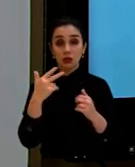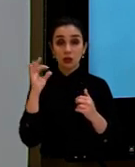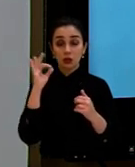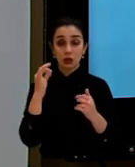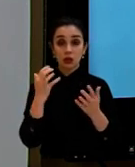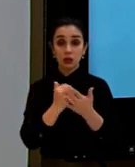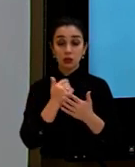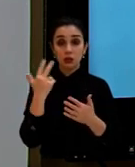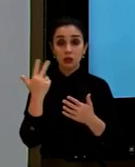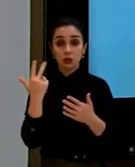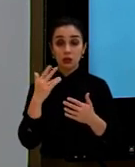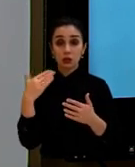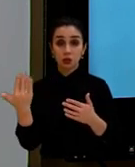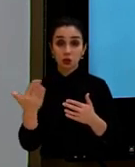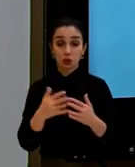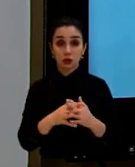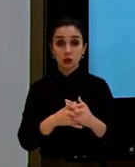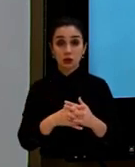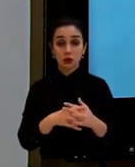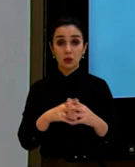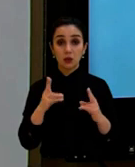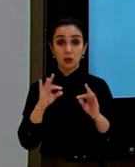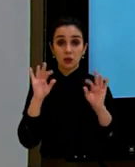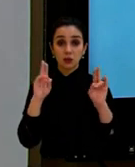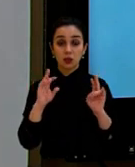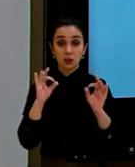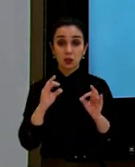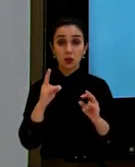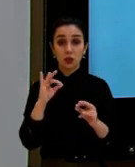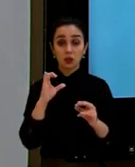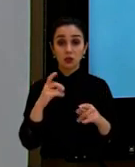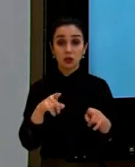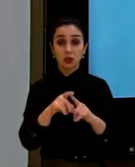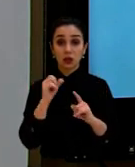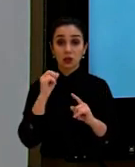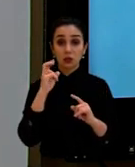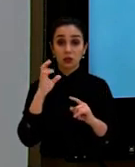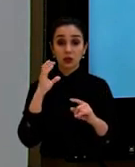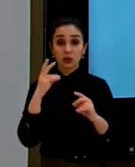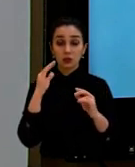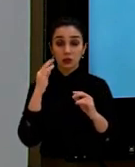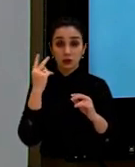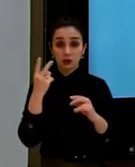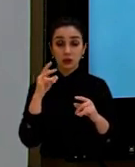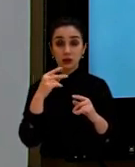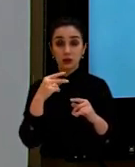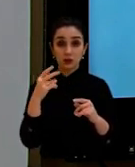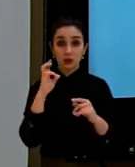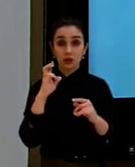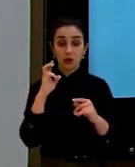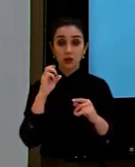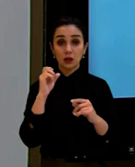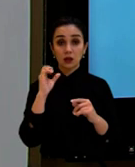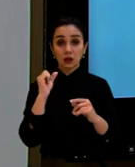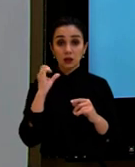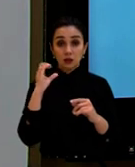найти третью сторону. По теореме косинусов АБ в квадрате равно БС в квадрате плюс АС